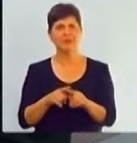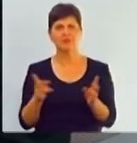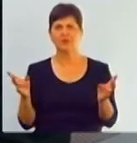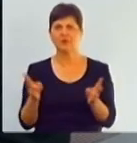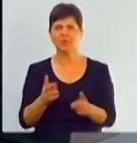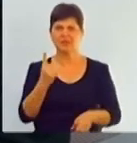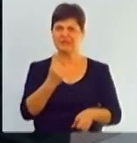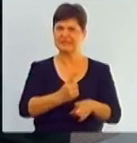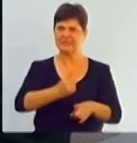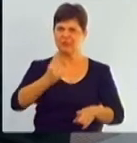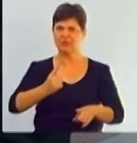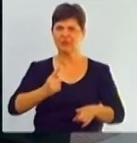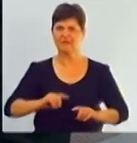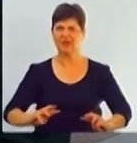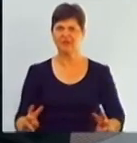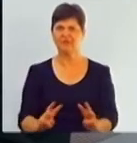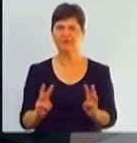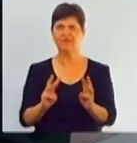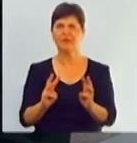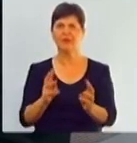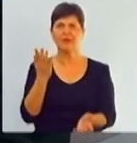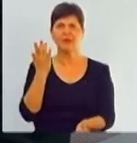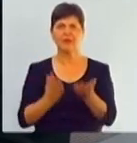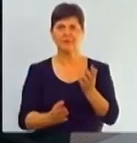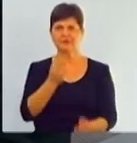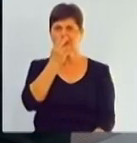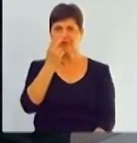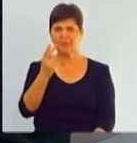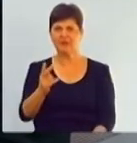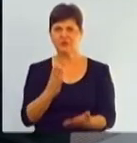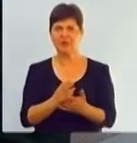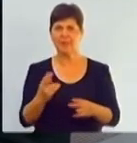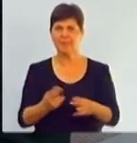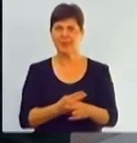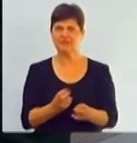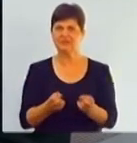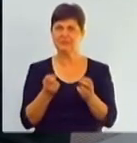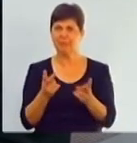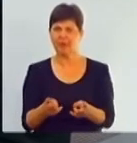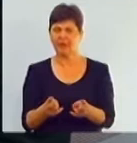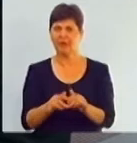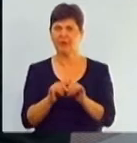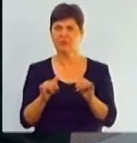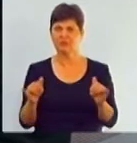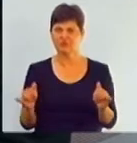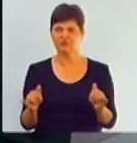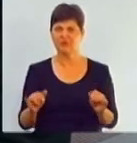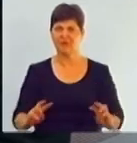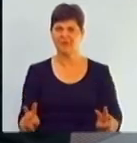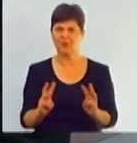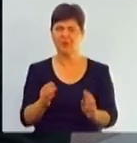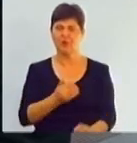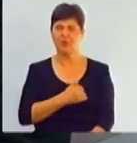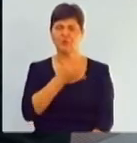заборонено розводити багаття, якщо ви бачите, що є небезпека розповсюдження вогню. Я хочу сказати,